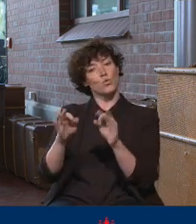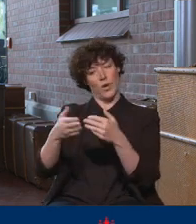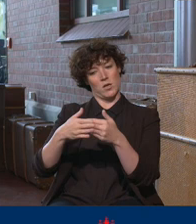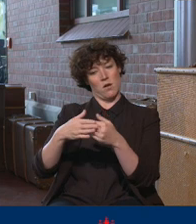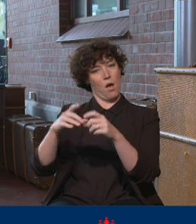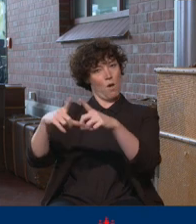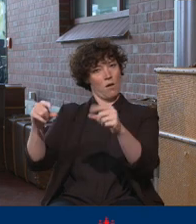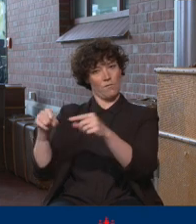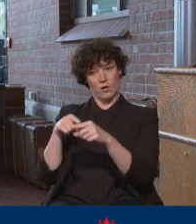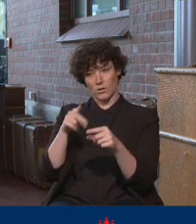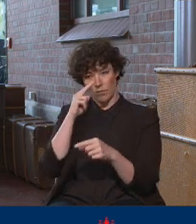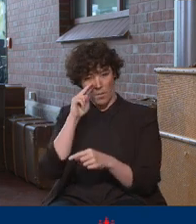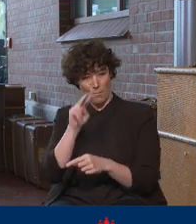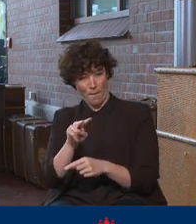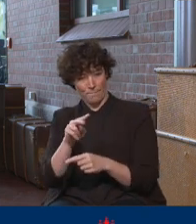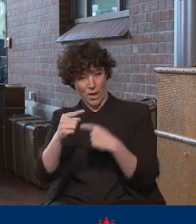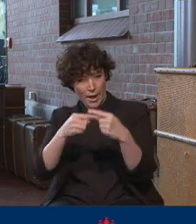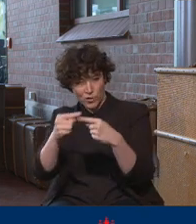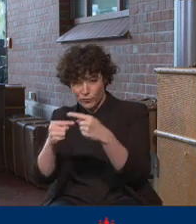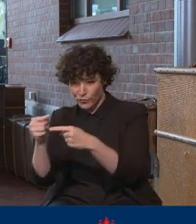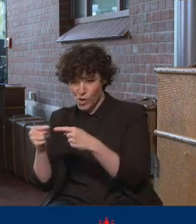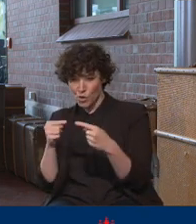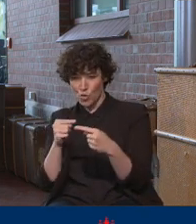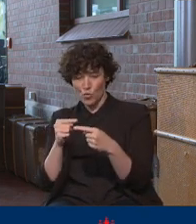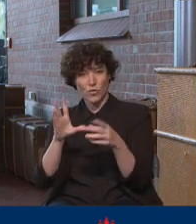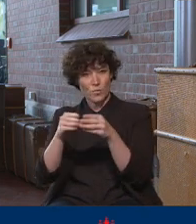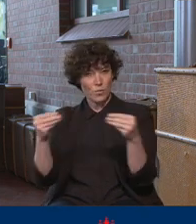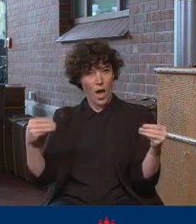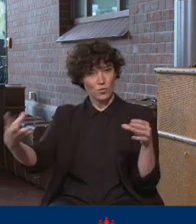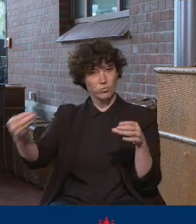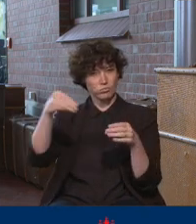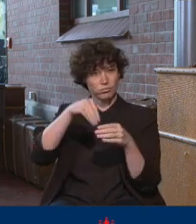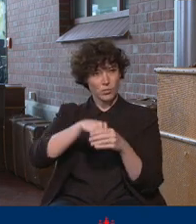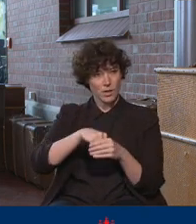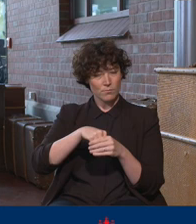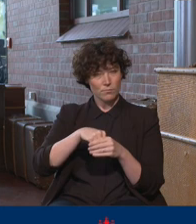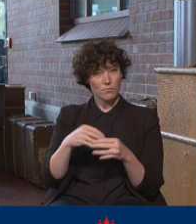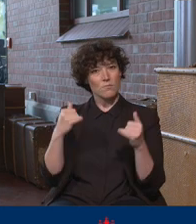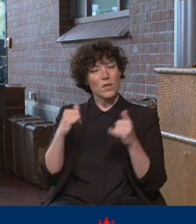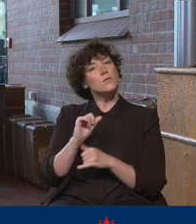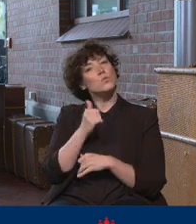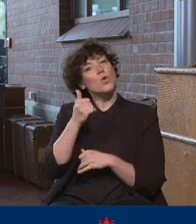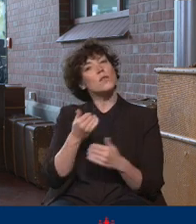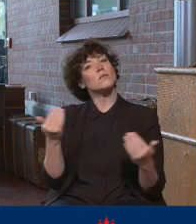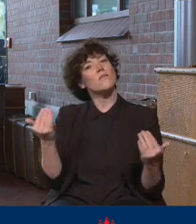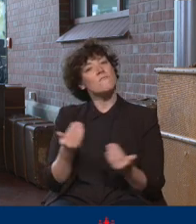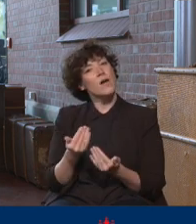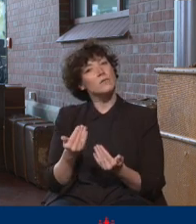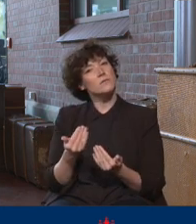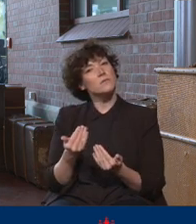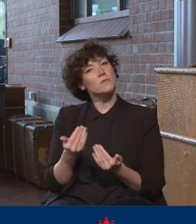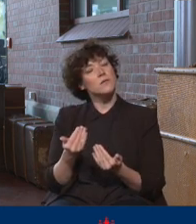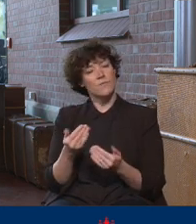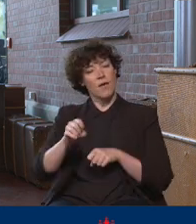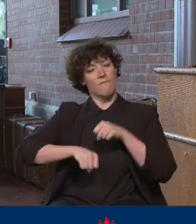entwicklungen die in also in den planungen jetzt aufgenommen worden sind insbesondere auch die idee dass es fahrrad